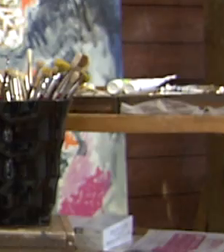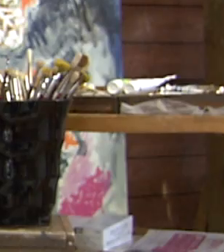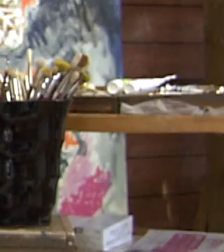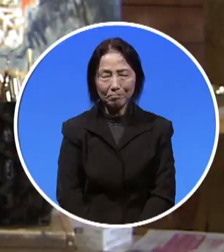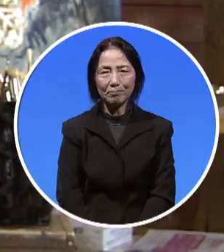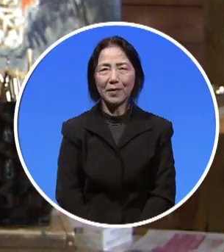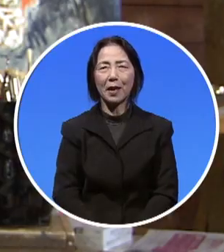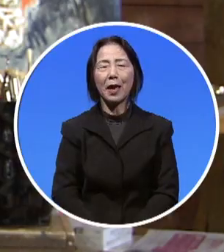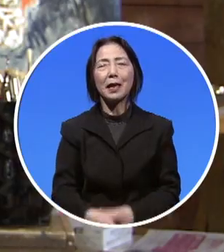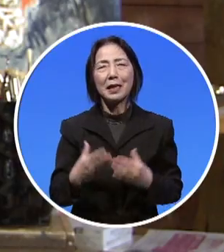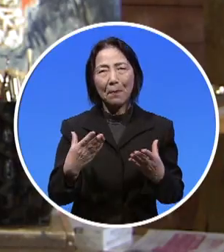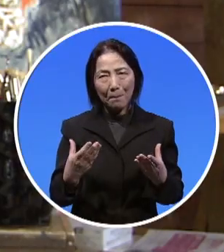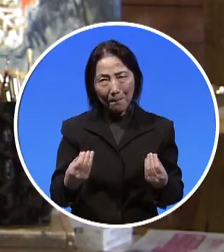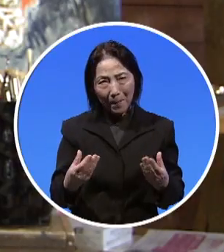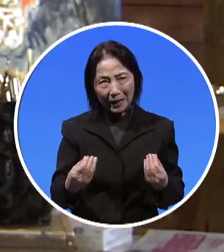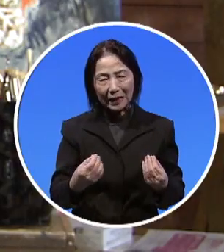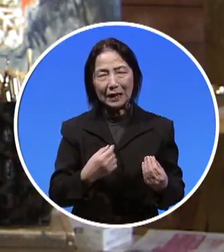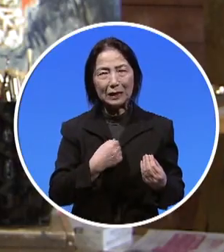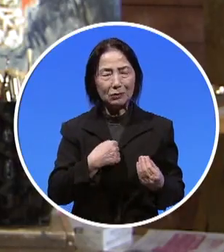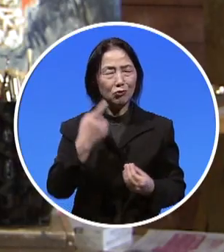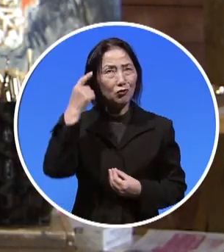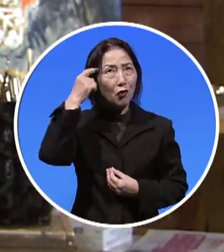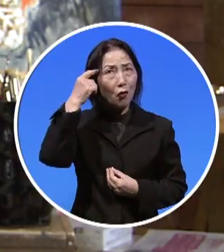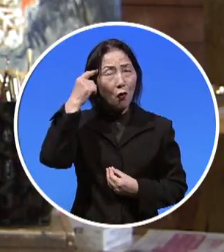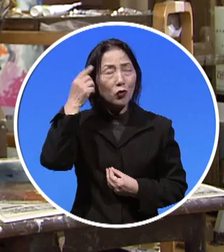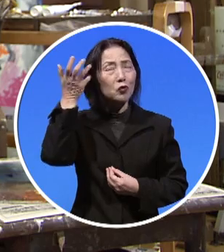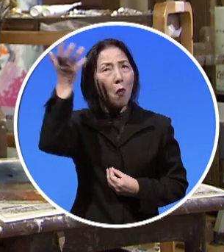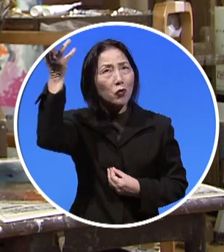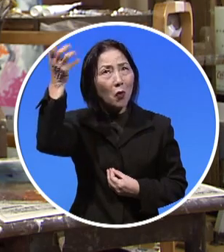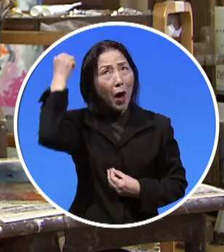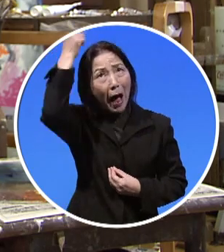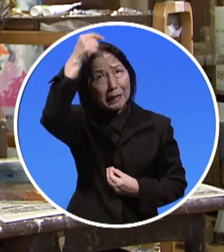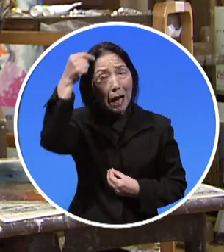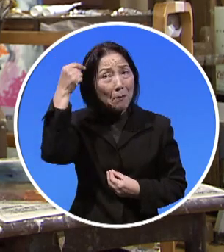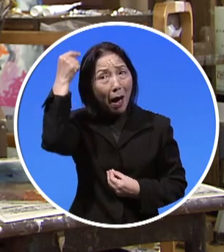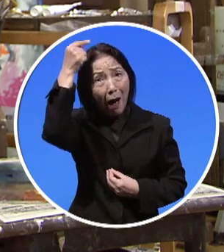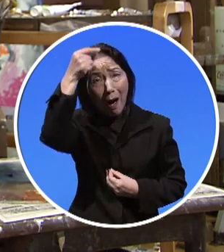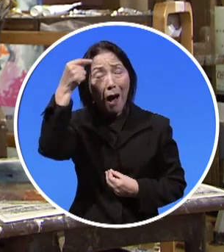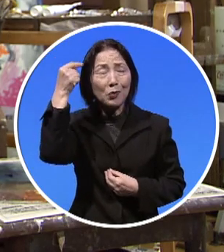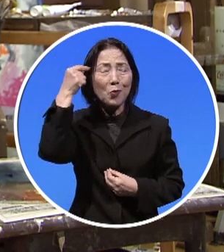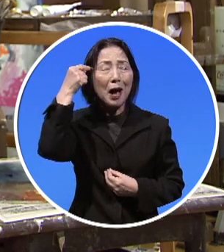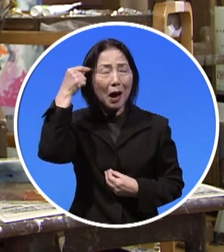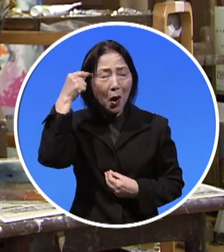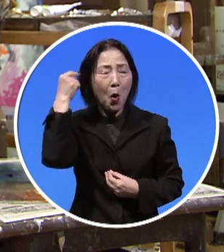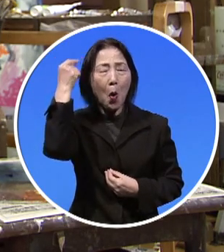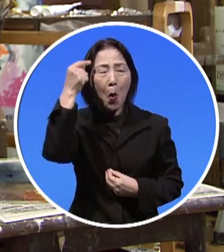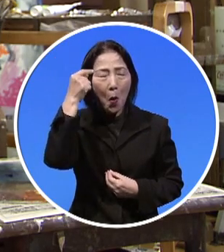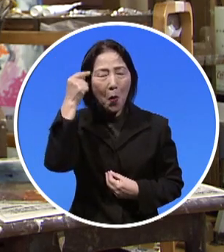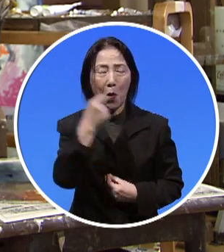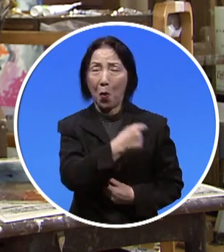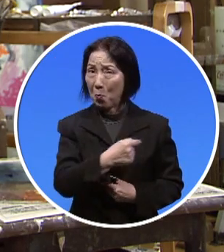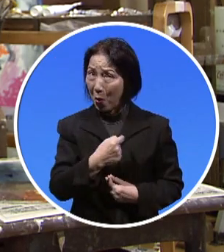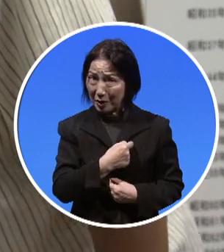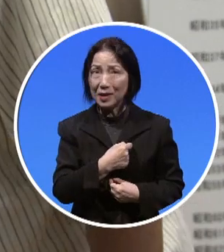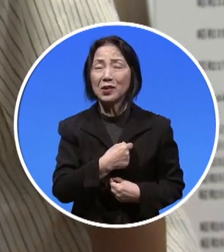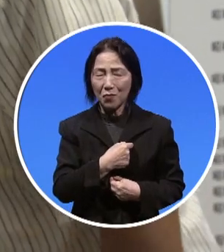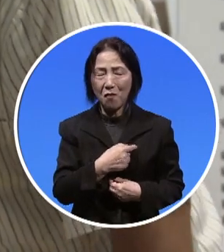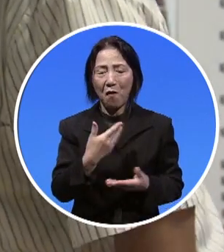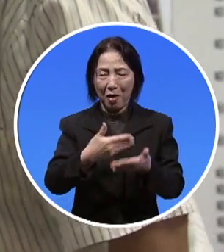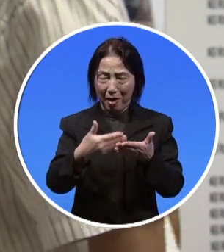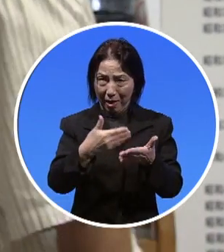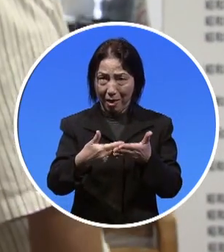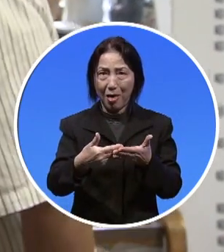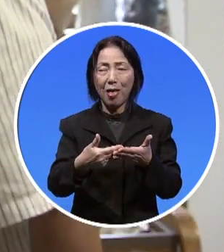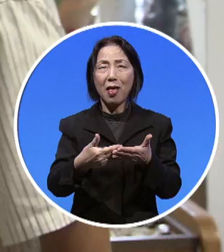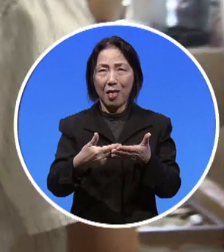頑張り自分の想像の世界をね想像はこの頭の中の想像思う